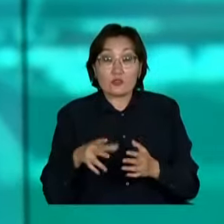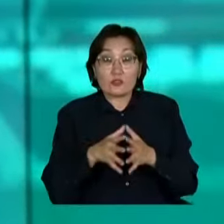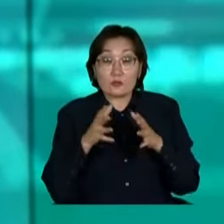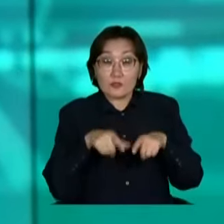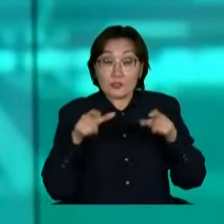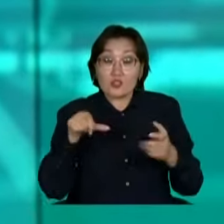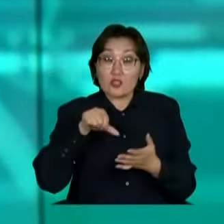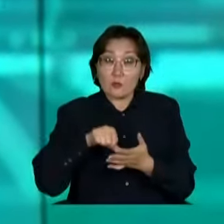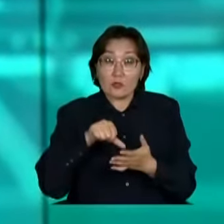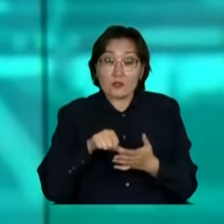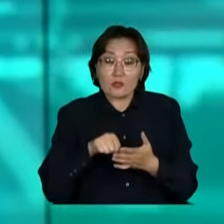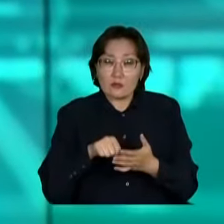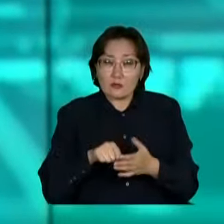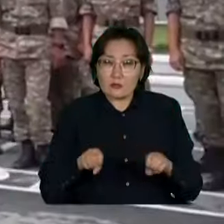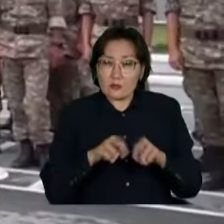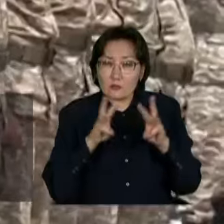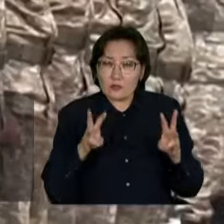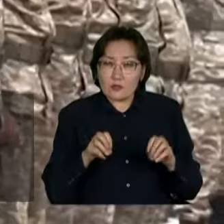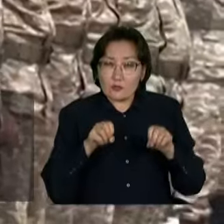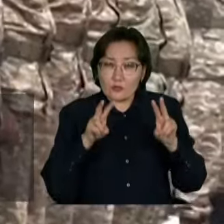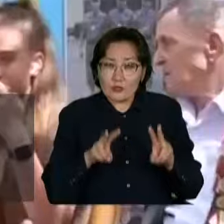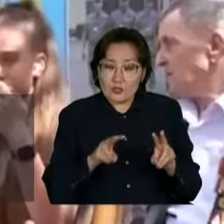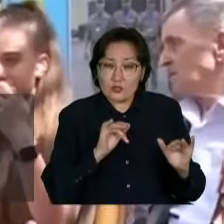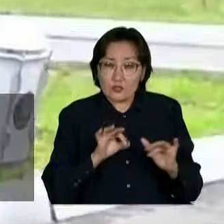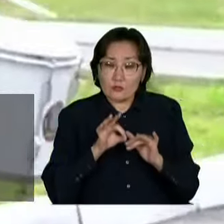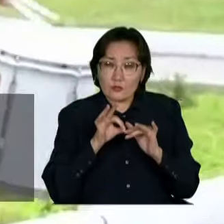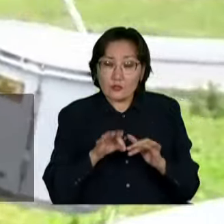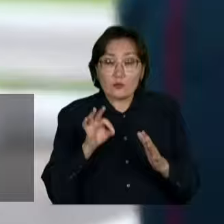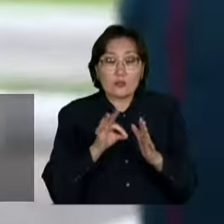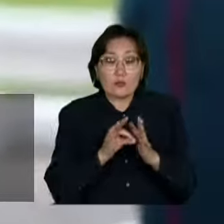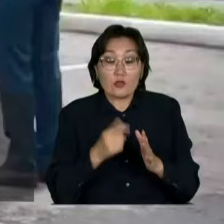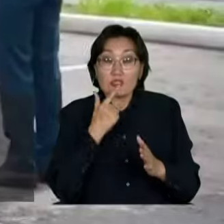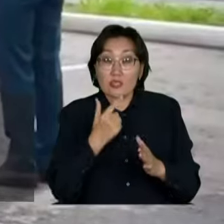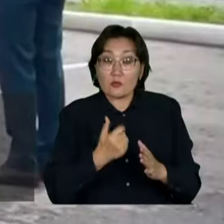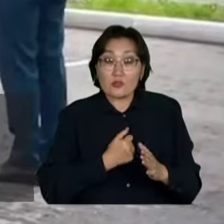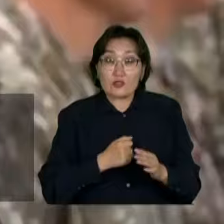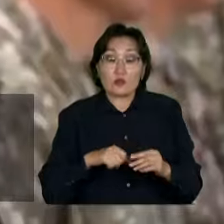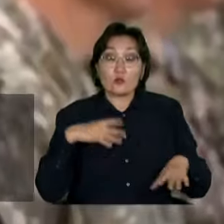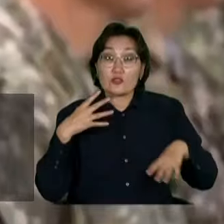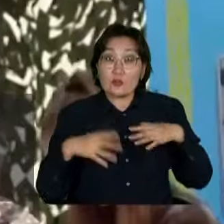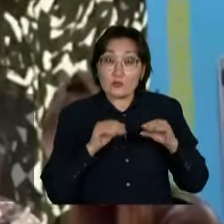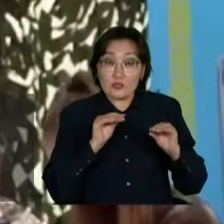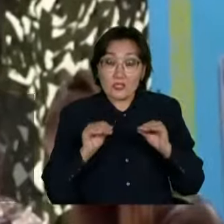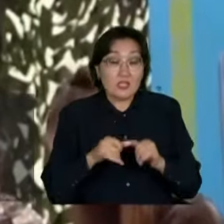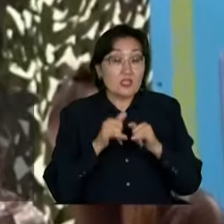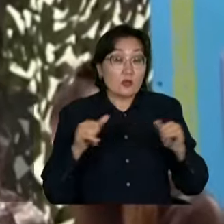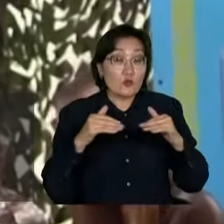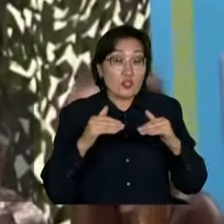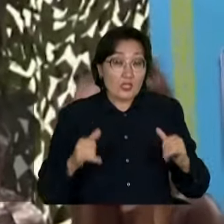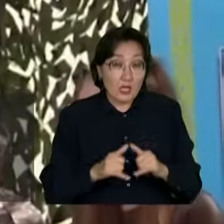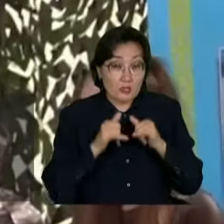адам қатысқан тылды қамтамасыз ету мамандарының жиыны өтті. Ондағы мақсат әскери дағдыларды қалыптастыру мен жетілдіру деңгейін